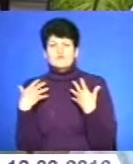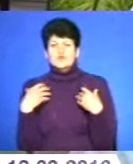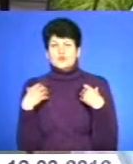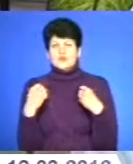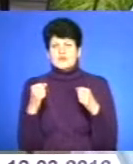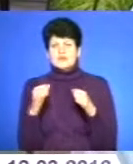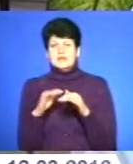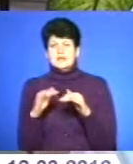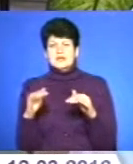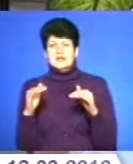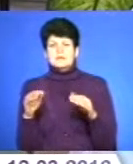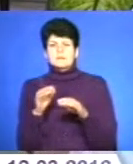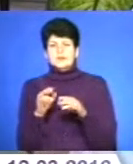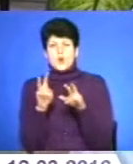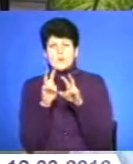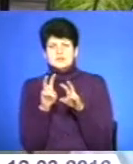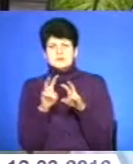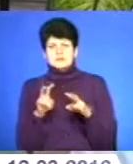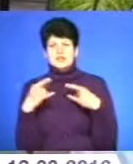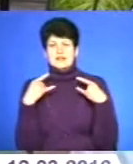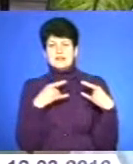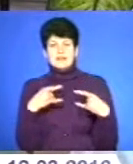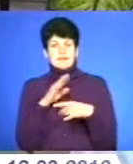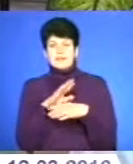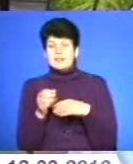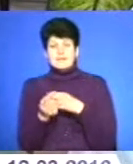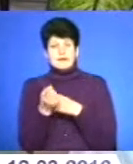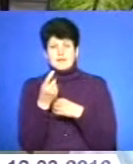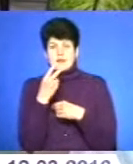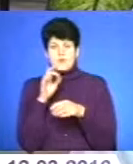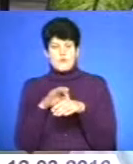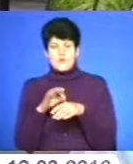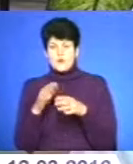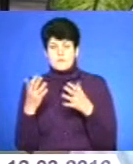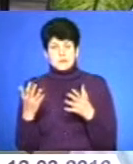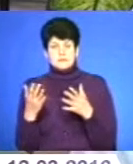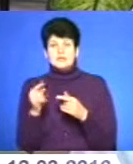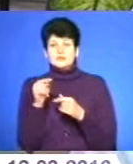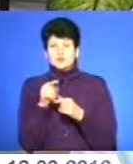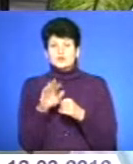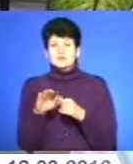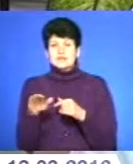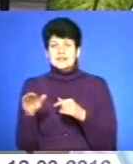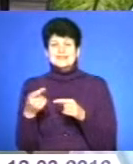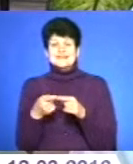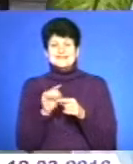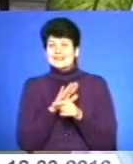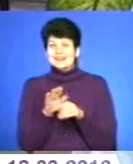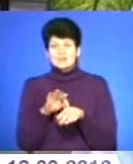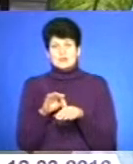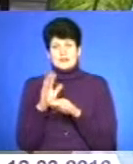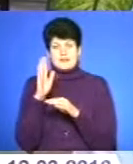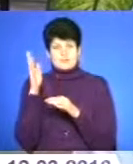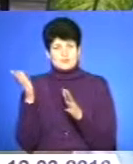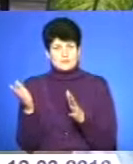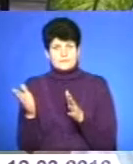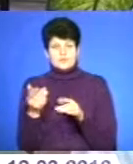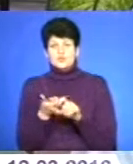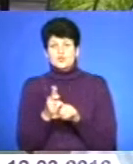дітей, яких ми обстежуємо рентгенологічно і не виявляємо хвороби, для того, щоб ці діти не захворіли в майбутньому. Дуже